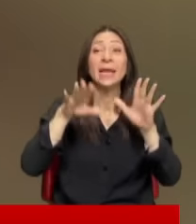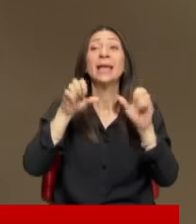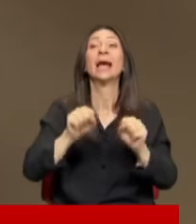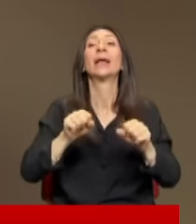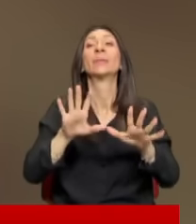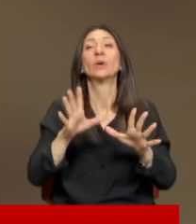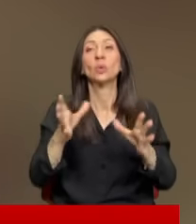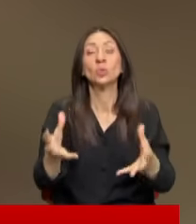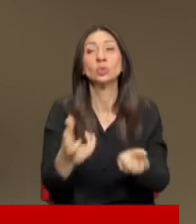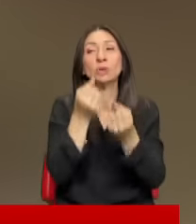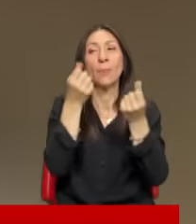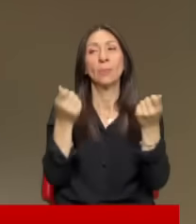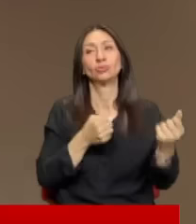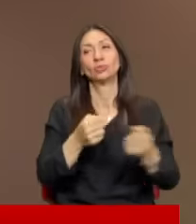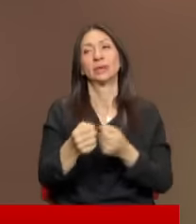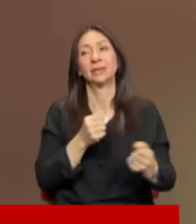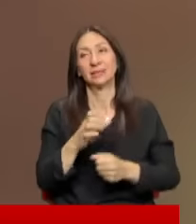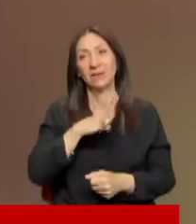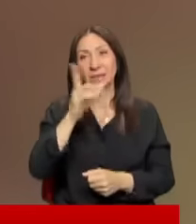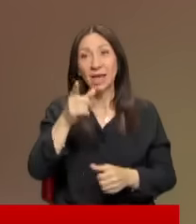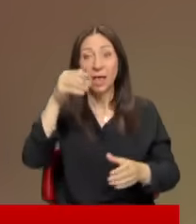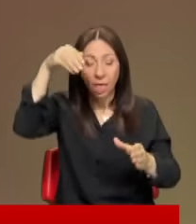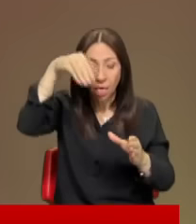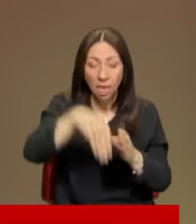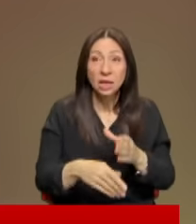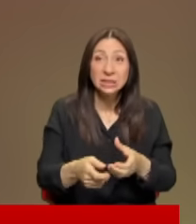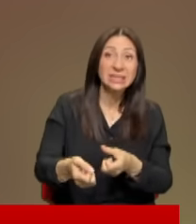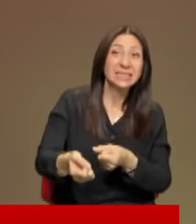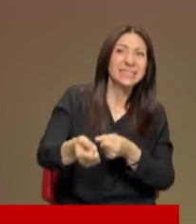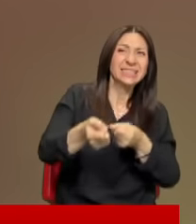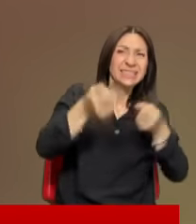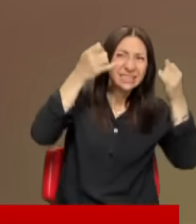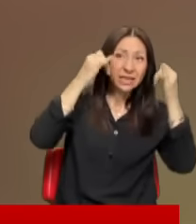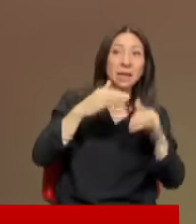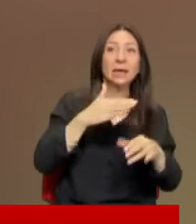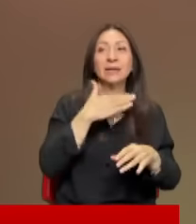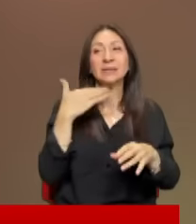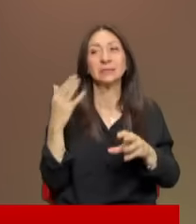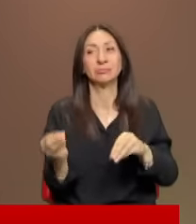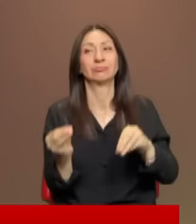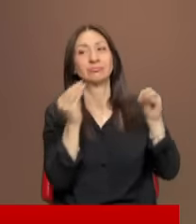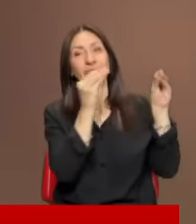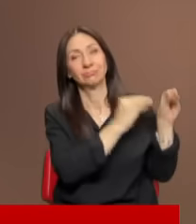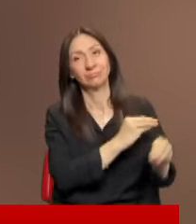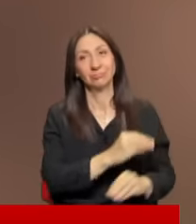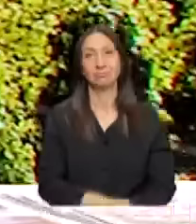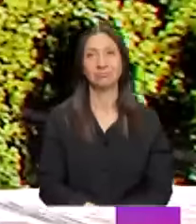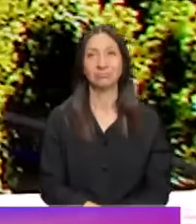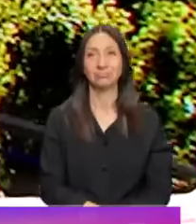değil, kurtarma mücadelesi vardı. Saplandığı yerden çıkarılan dana kesimhaneye götürüldü.